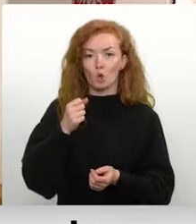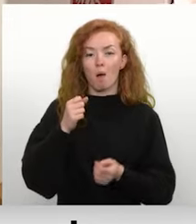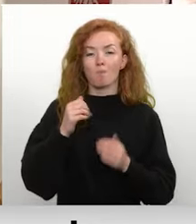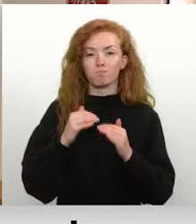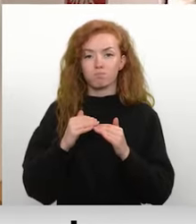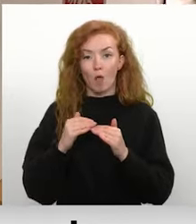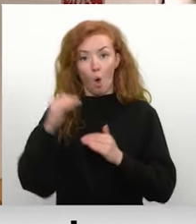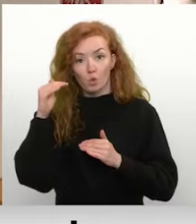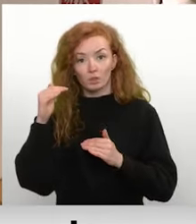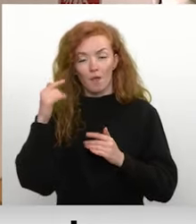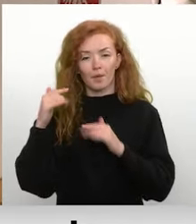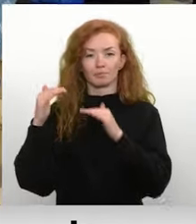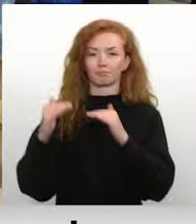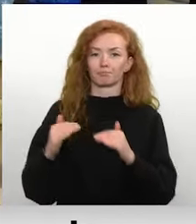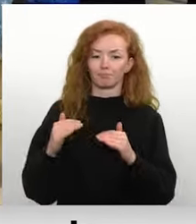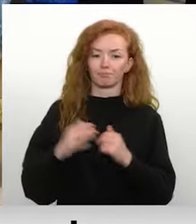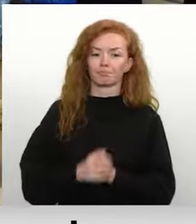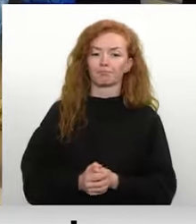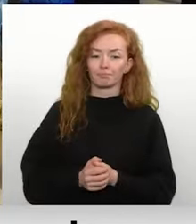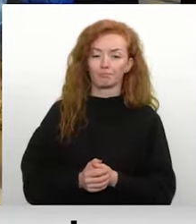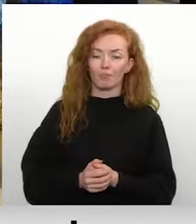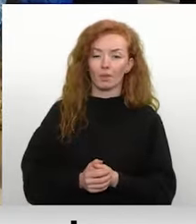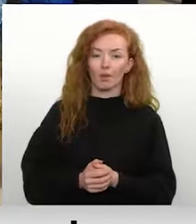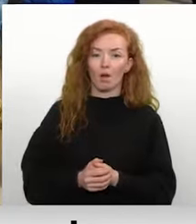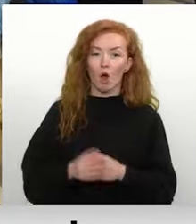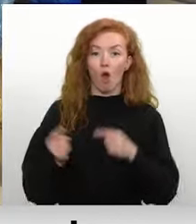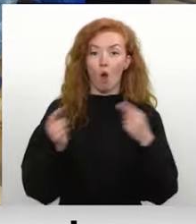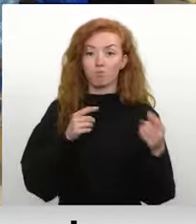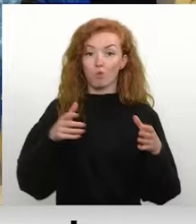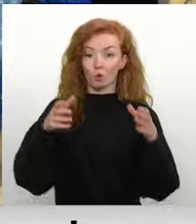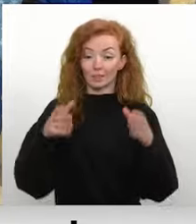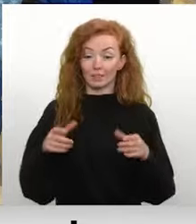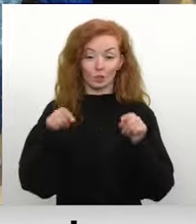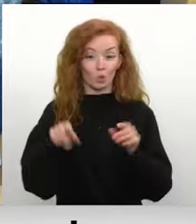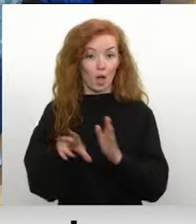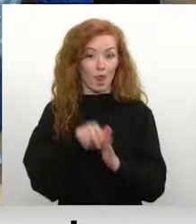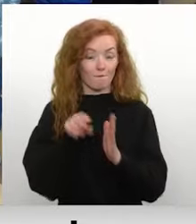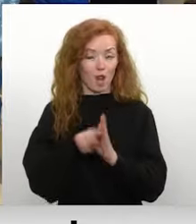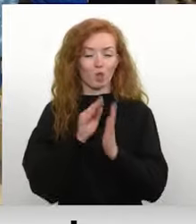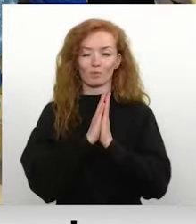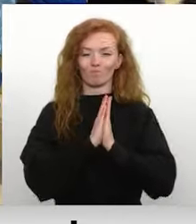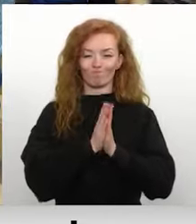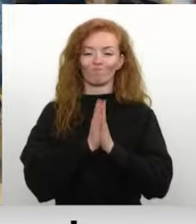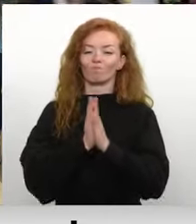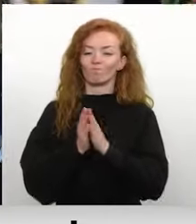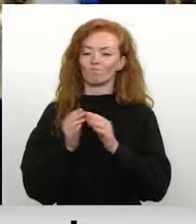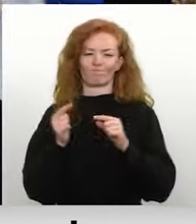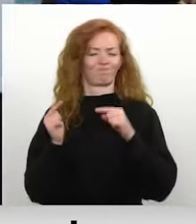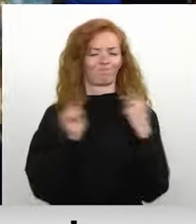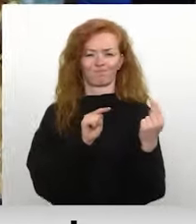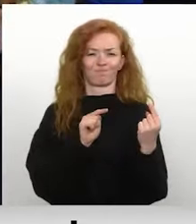vai nepaaugstināšanu. Jāsaka, ka opozīcija šo referendumu ir aicinājusi boikotēt,